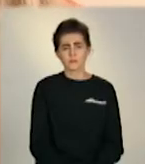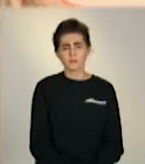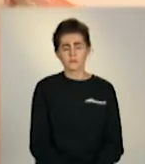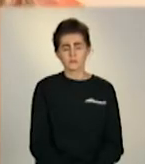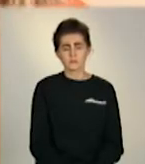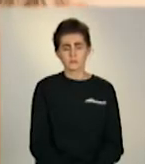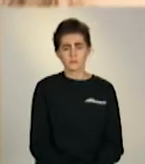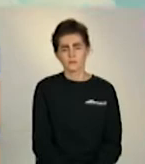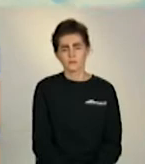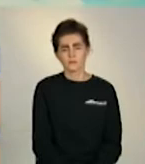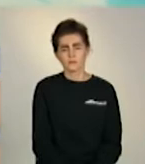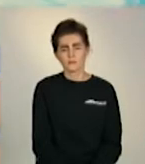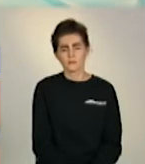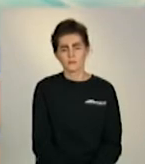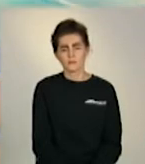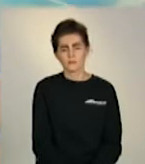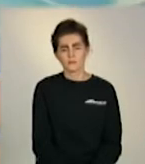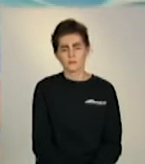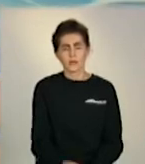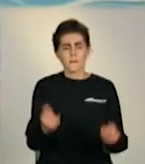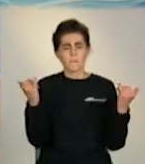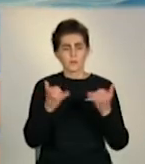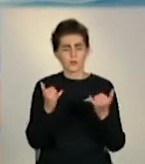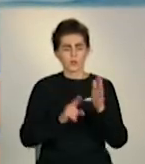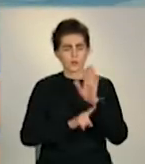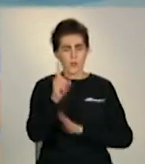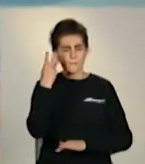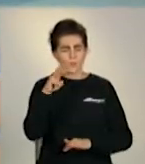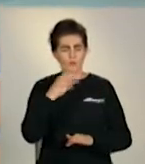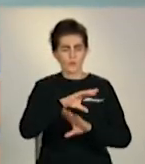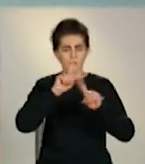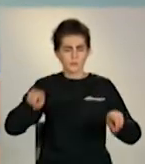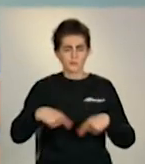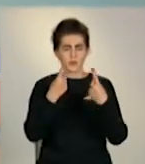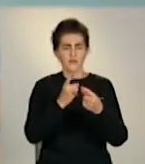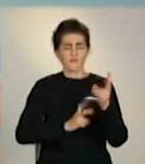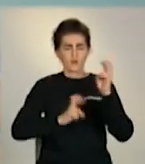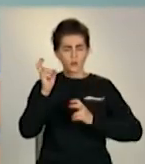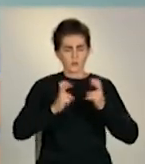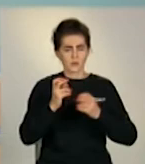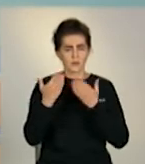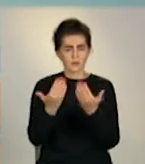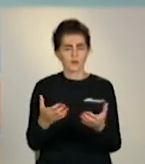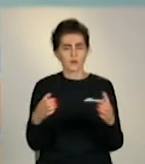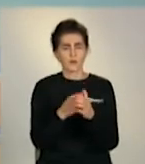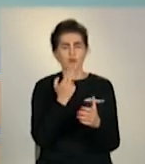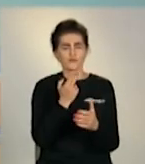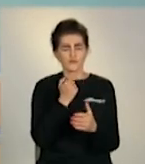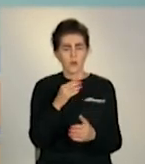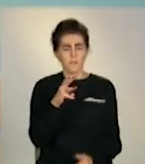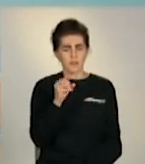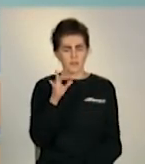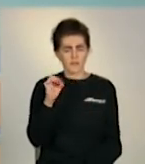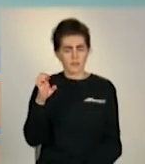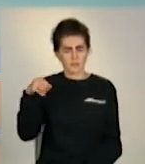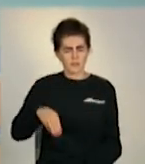телеканалу «Донбас». Металурги модернізують виробництво на Маріупольському комбінаті імені Ілліча групи